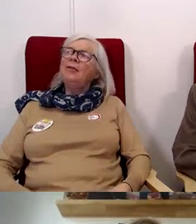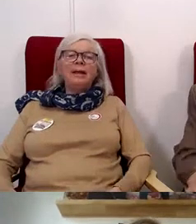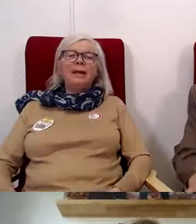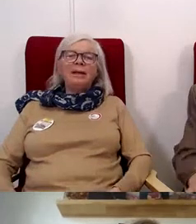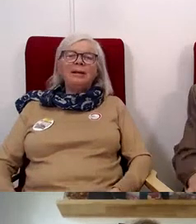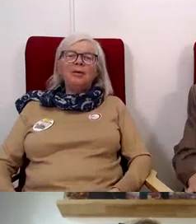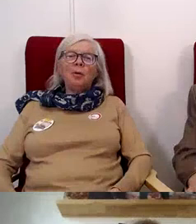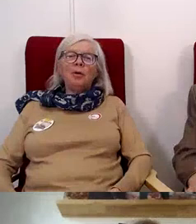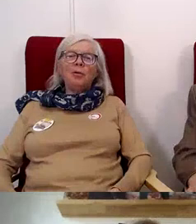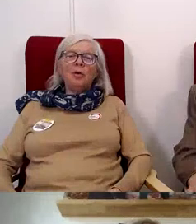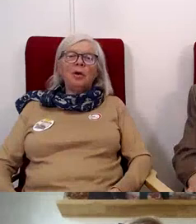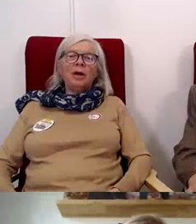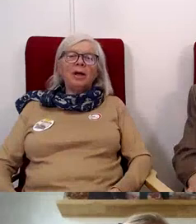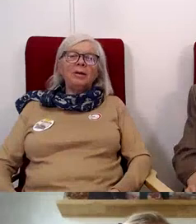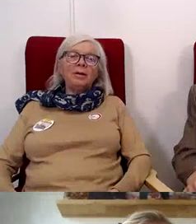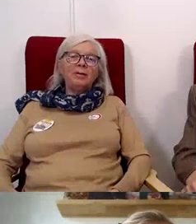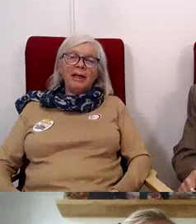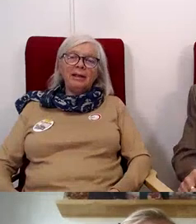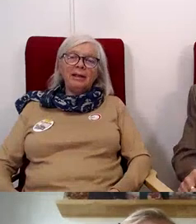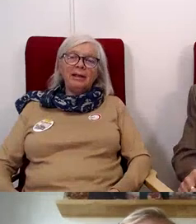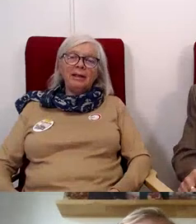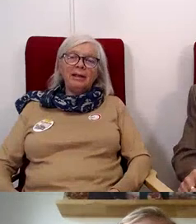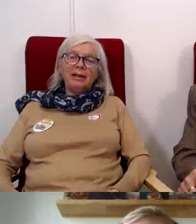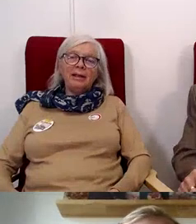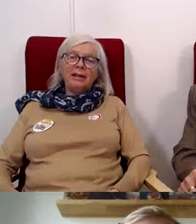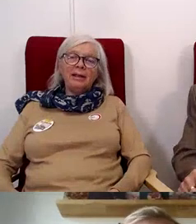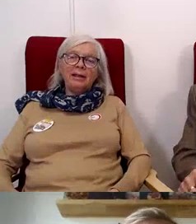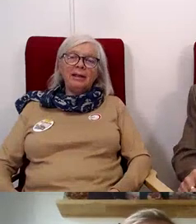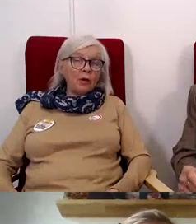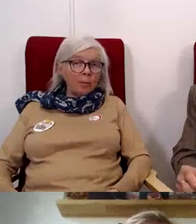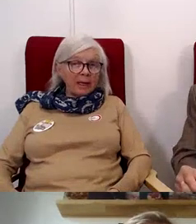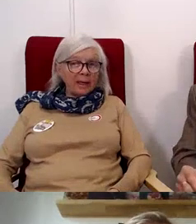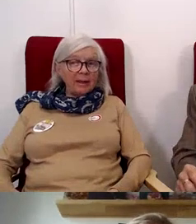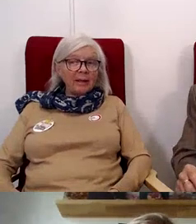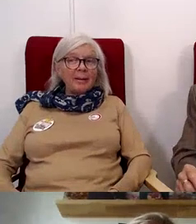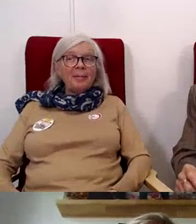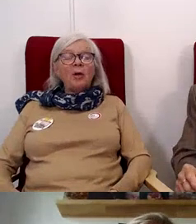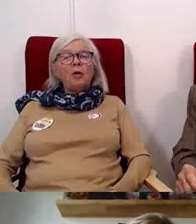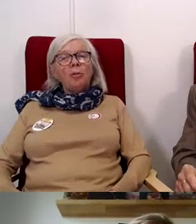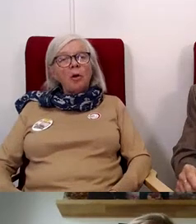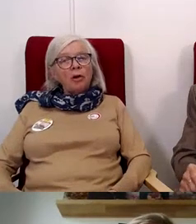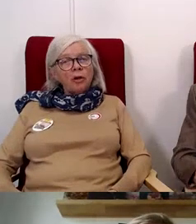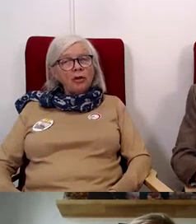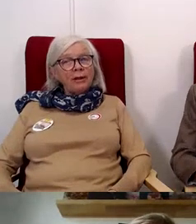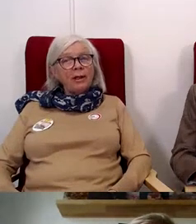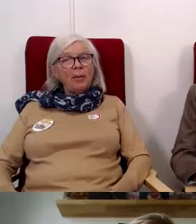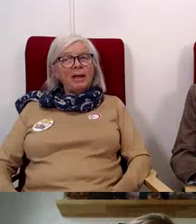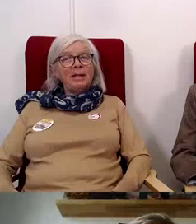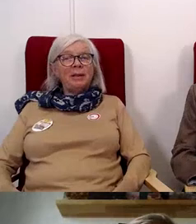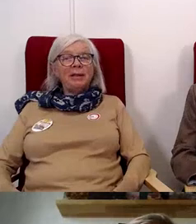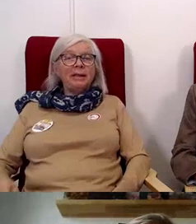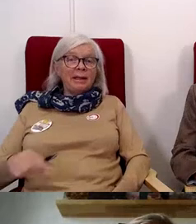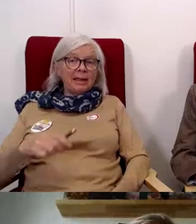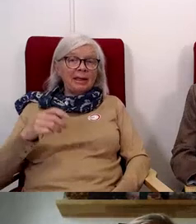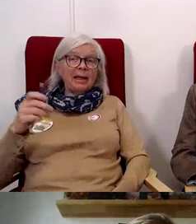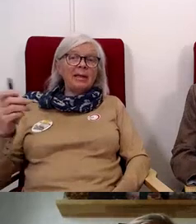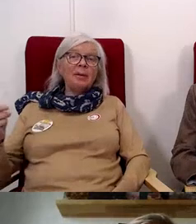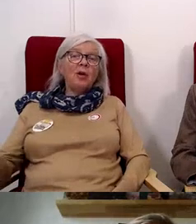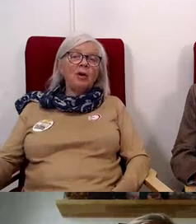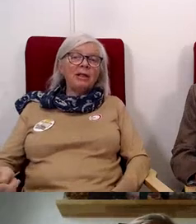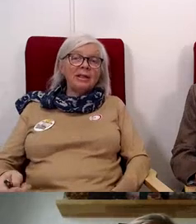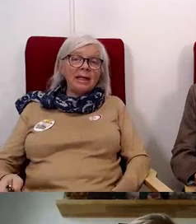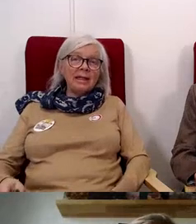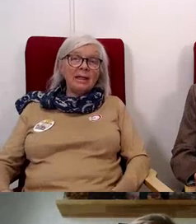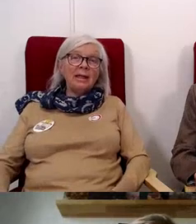vad man ifrån våra föreningar önskar att vi ska ta upp med er. Och bakgrunden till, till den